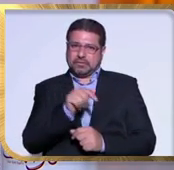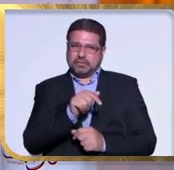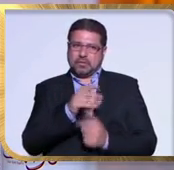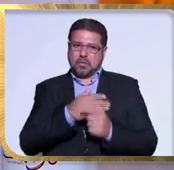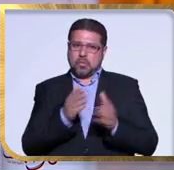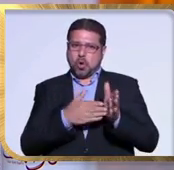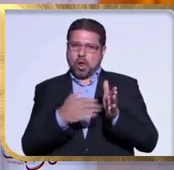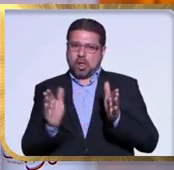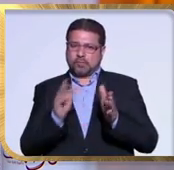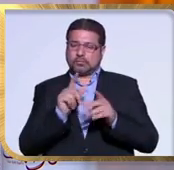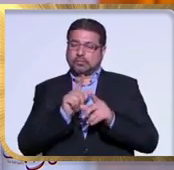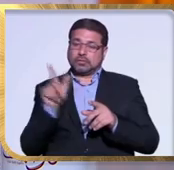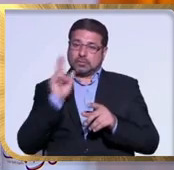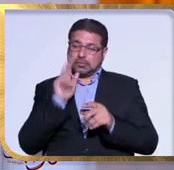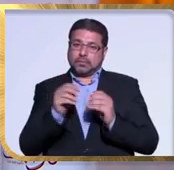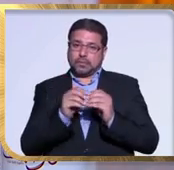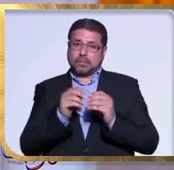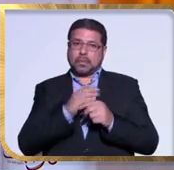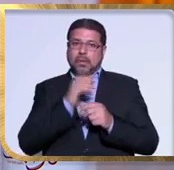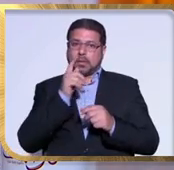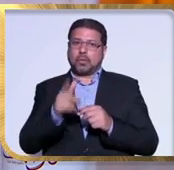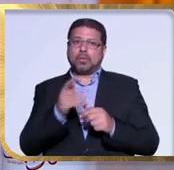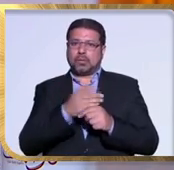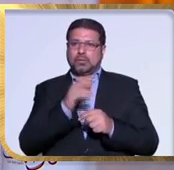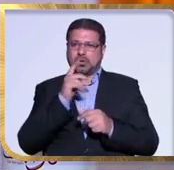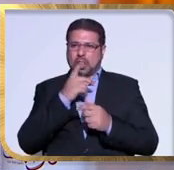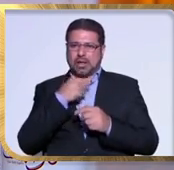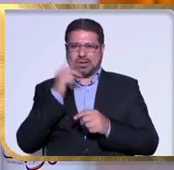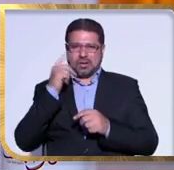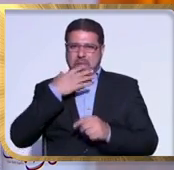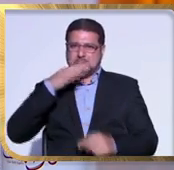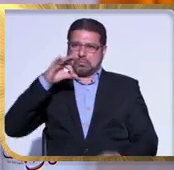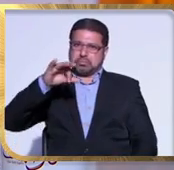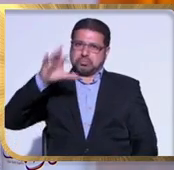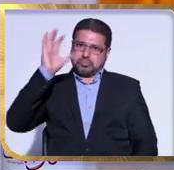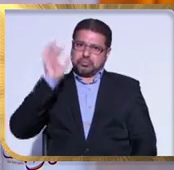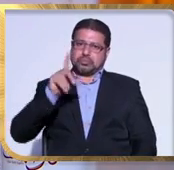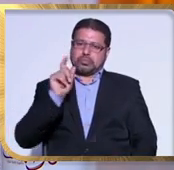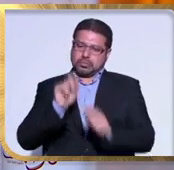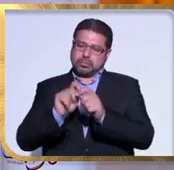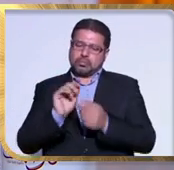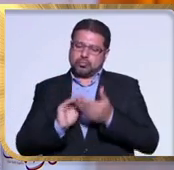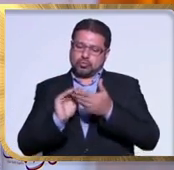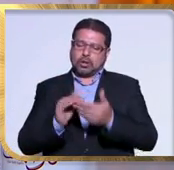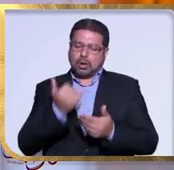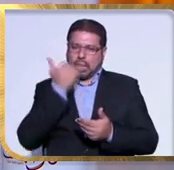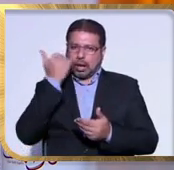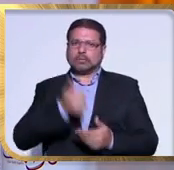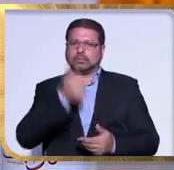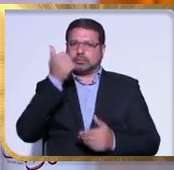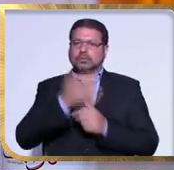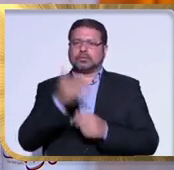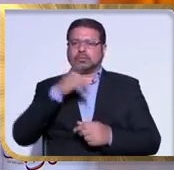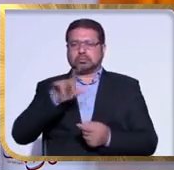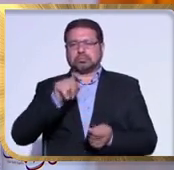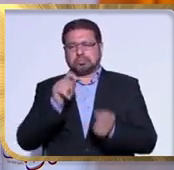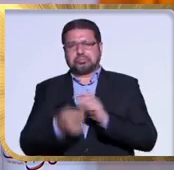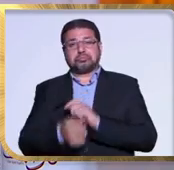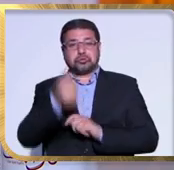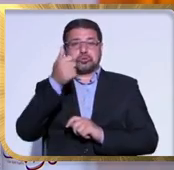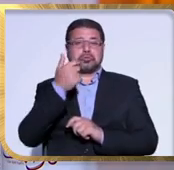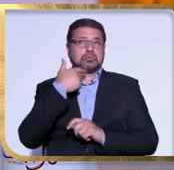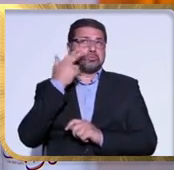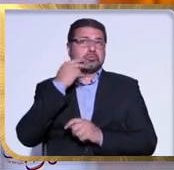مخالف للصواب ان انا اقدمها بطريقه مش كويسه لا النصيحه تقد قدم على احسن وجه حتى تكون ارج